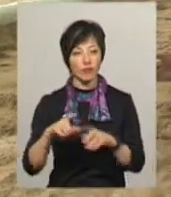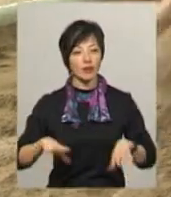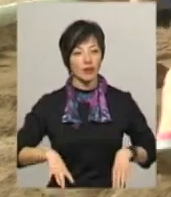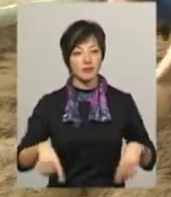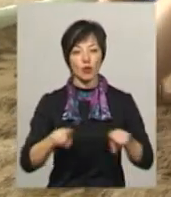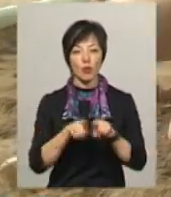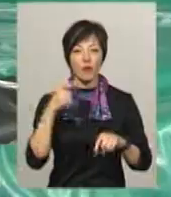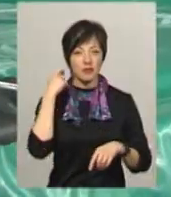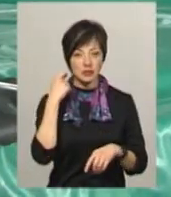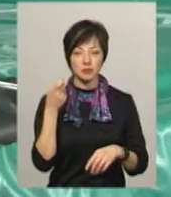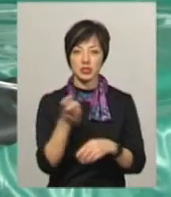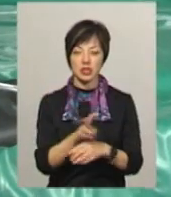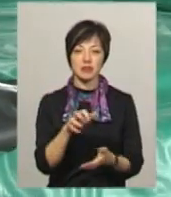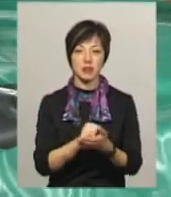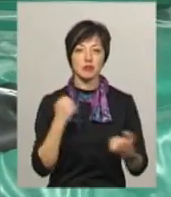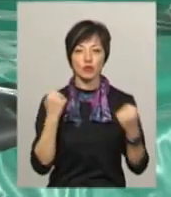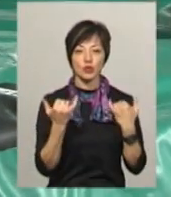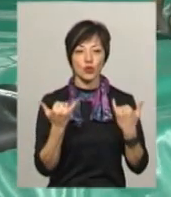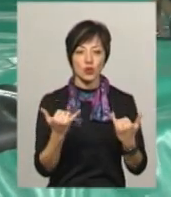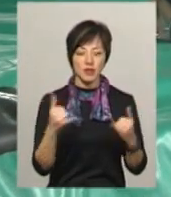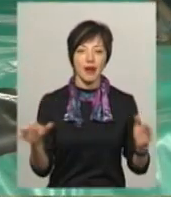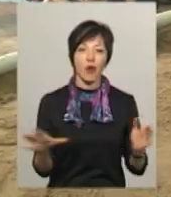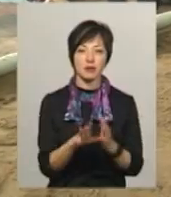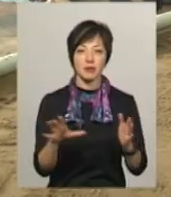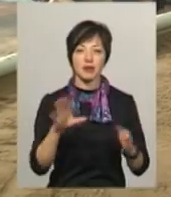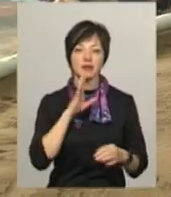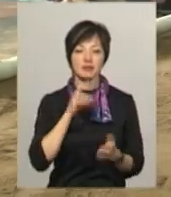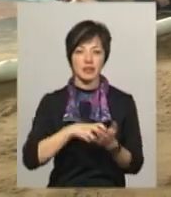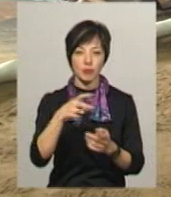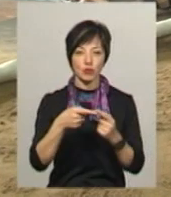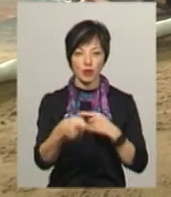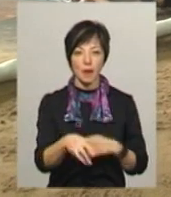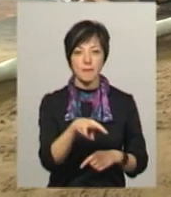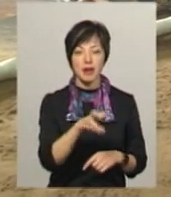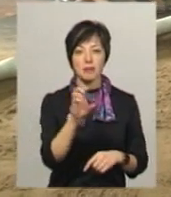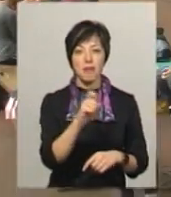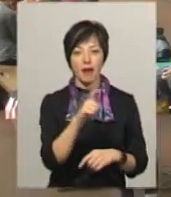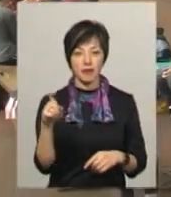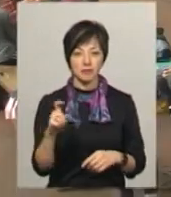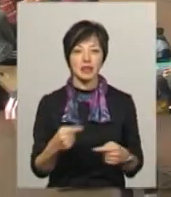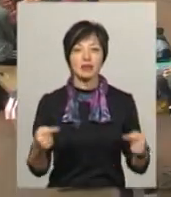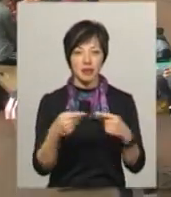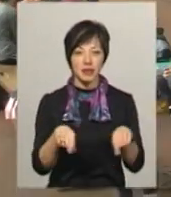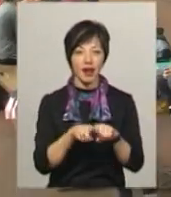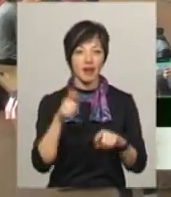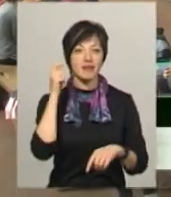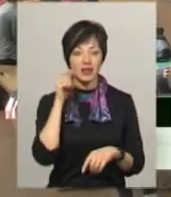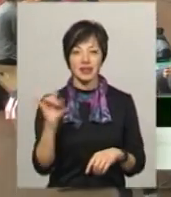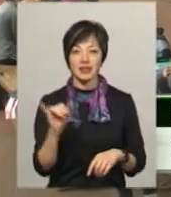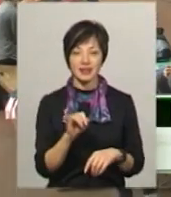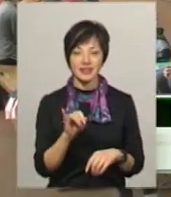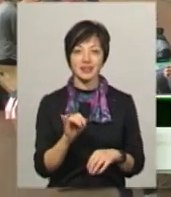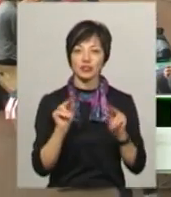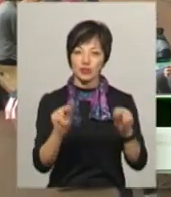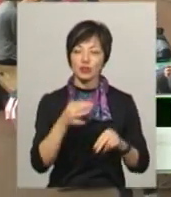саме в такому віці прийшла займатися спортом сьогоднішня рекордсменка в стрибках у довжину Марина Бехраменчук. Саме такий вік і